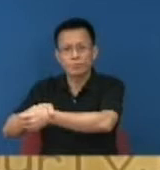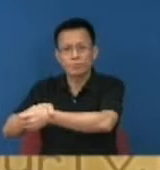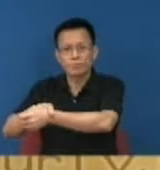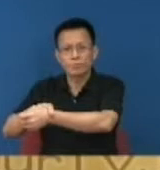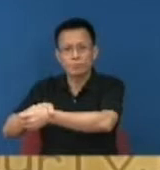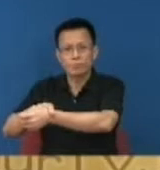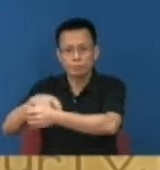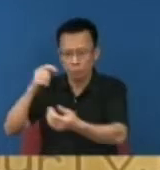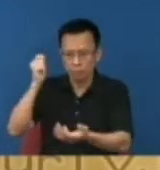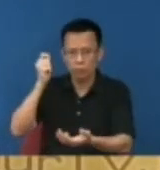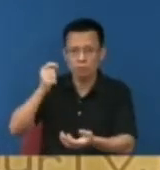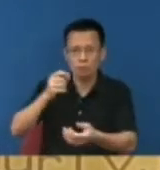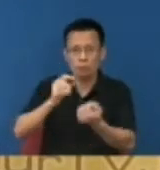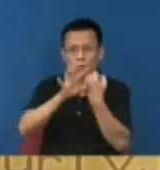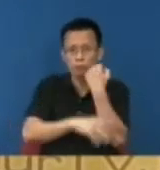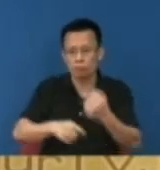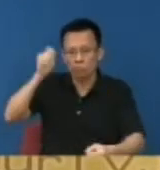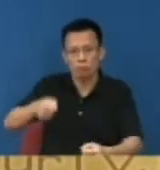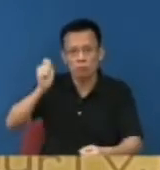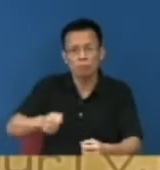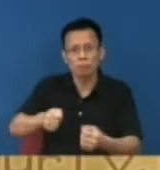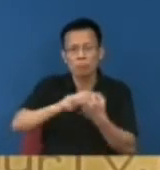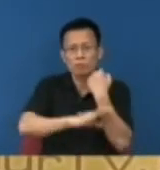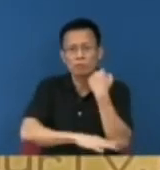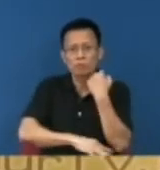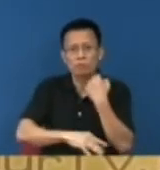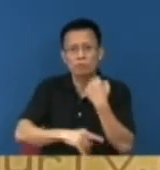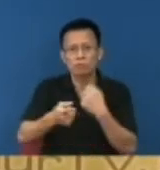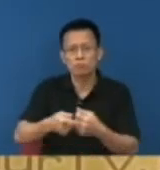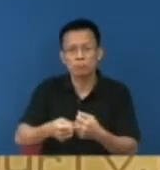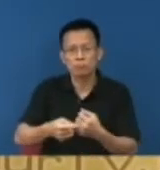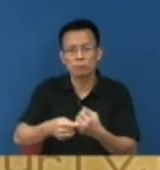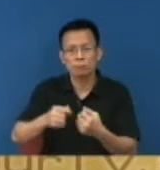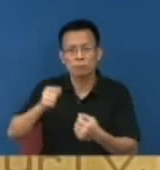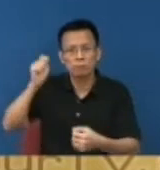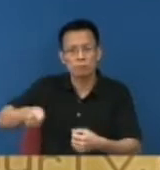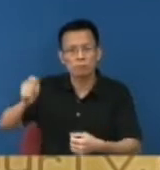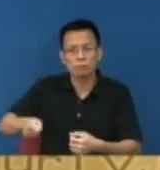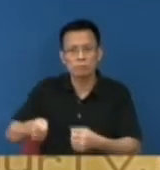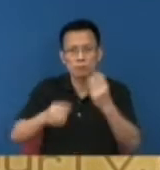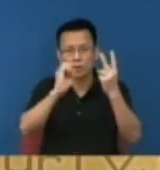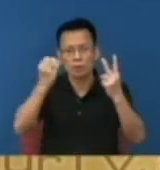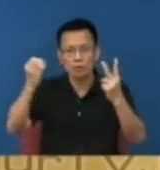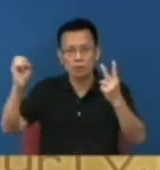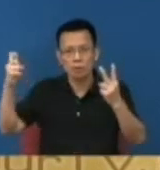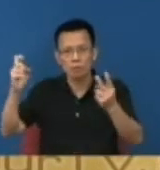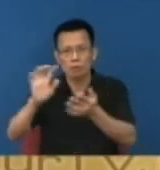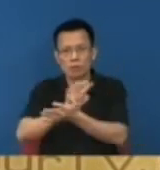被判刑，因為是劉曉波被判刑咧，係呢一個2009